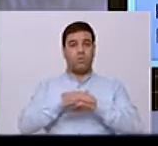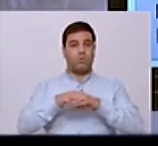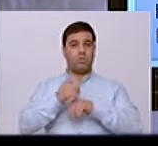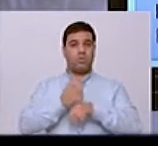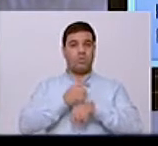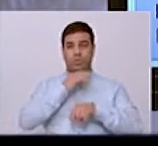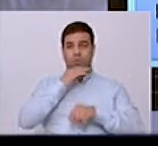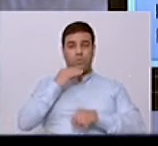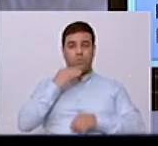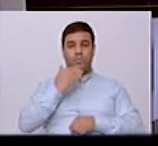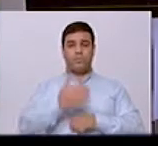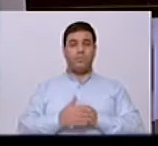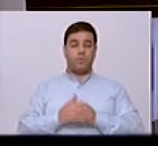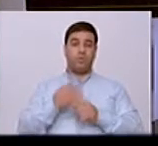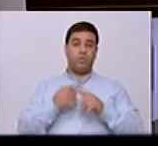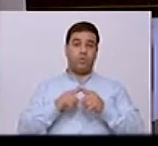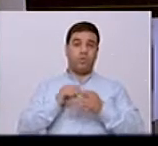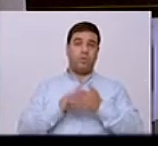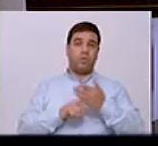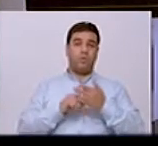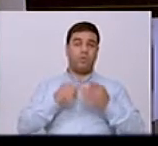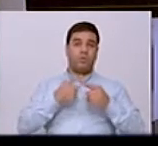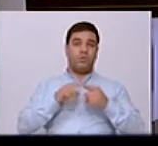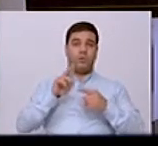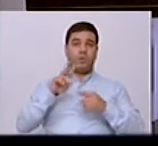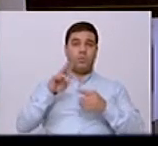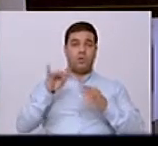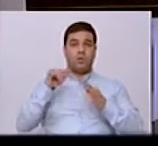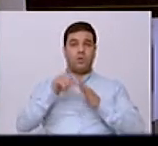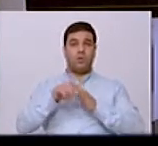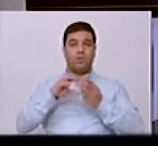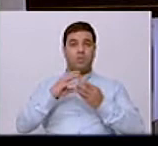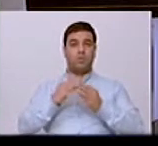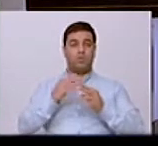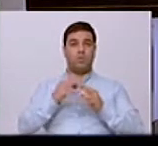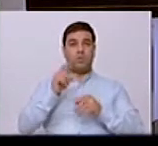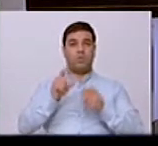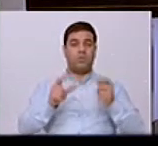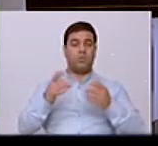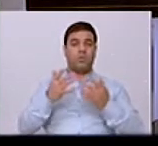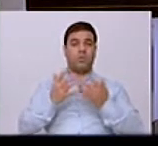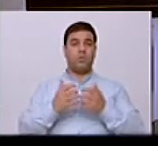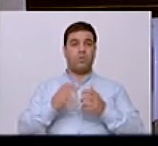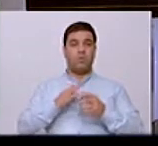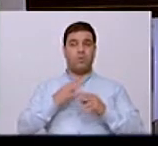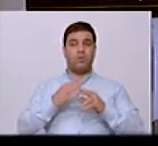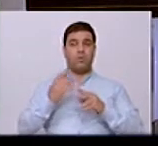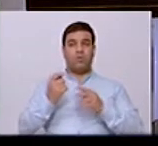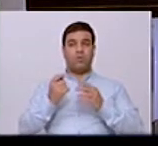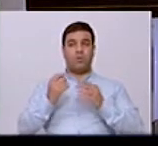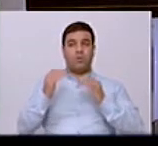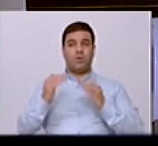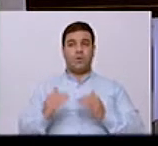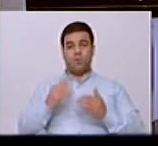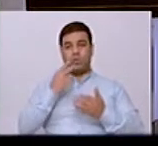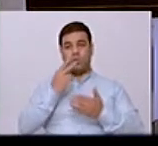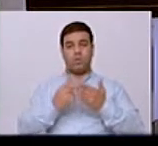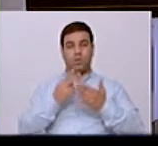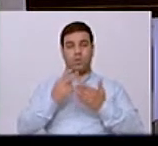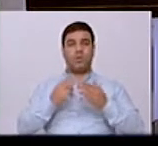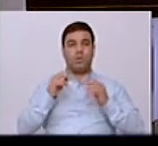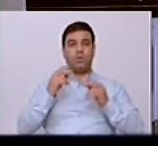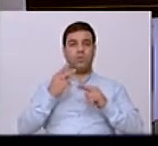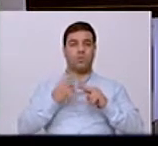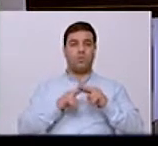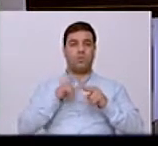soni birmuncha ko'proq. Shuning uchun ham ana shu yalpi ichki mahsulotni aholi jon boshiga hisoblaganimizda biroz pastroq ko'rsatkichlarni kelib